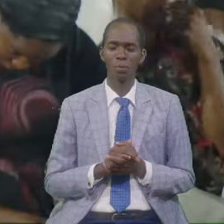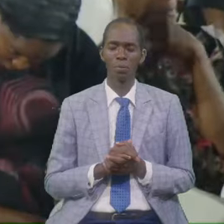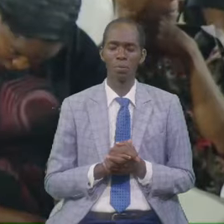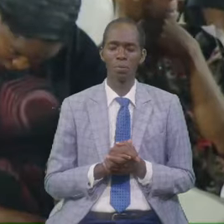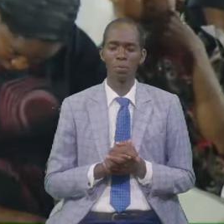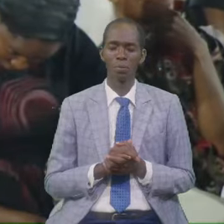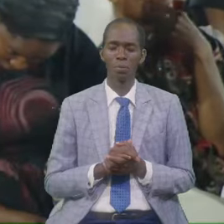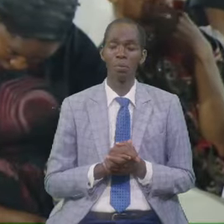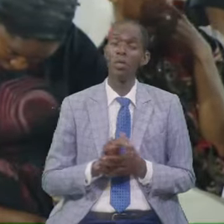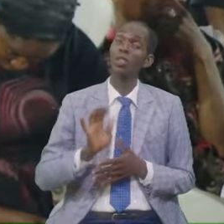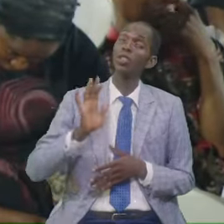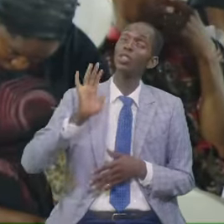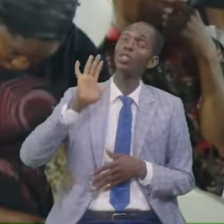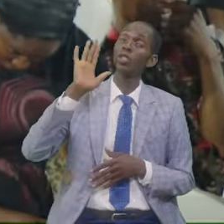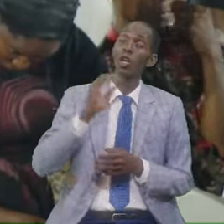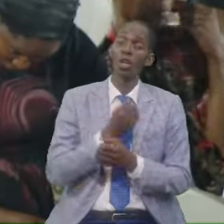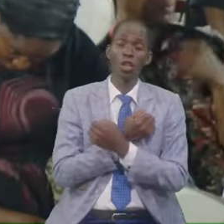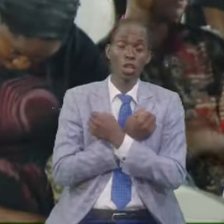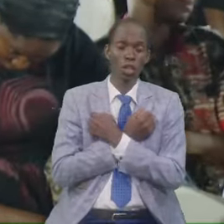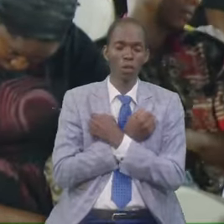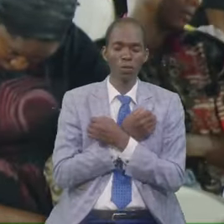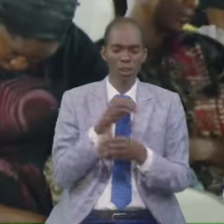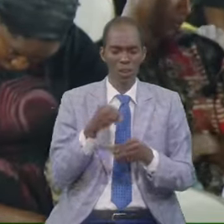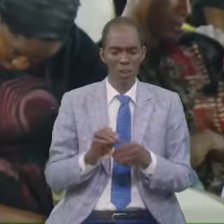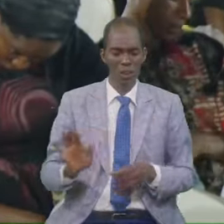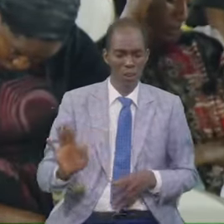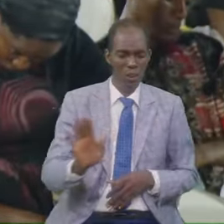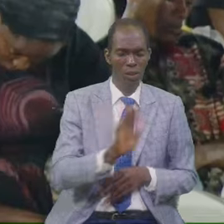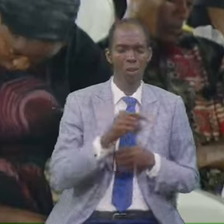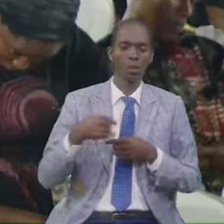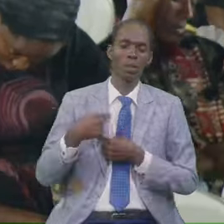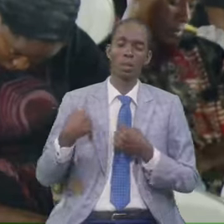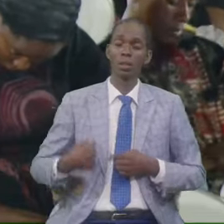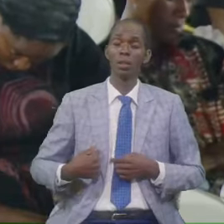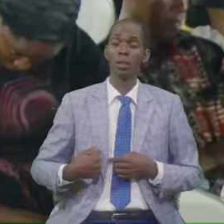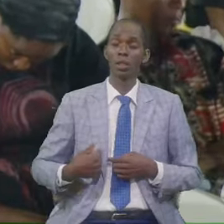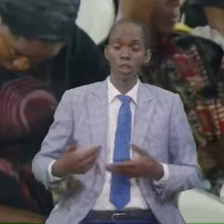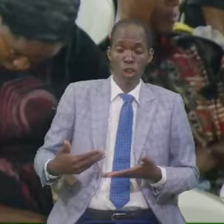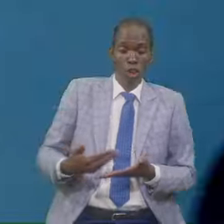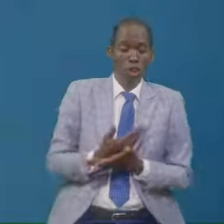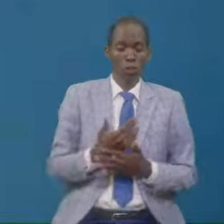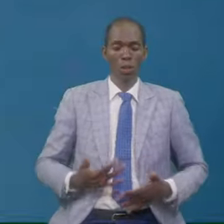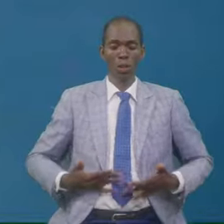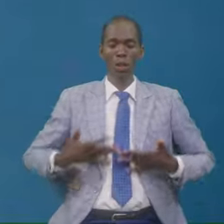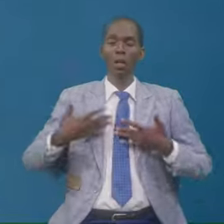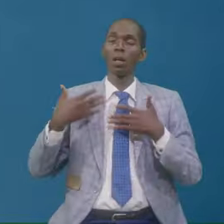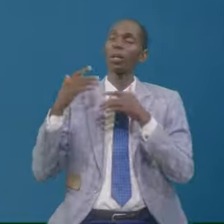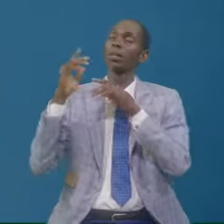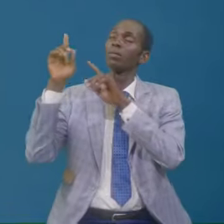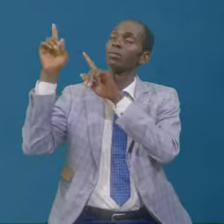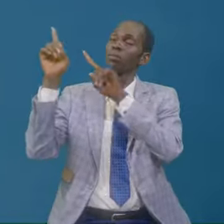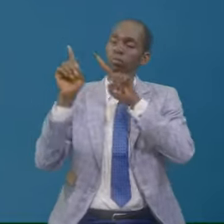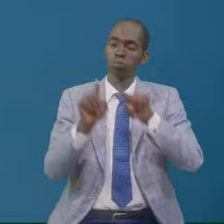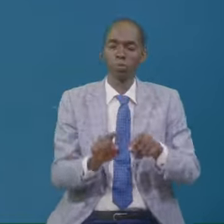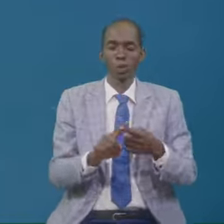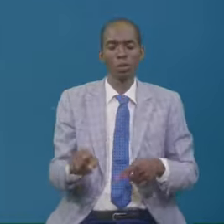love in their hearts. వారి హృదయాల్లో మీ ప్రేమనుంచండి. New life coming to them. నూతన జీవితం వారికి రావాలి. The Spirit